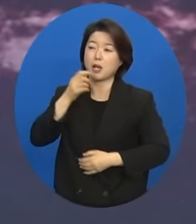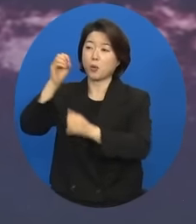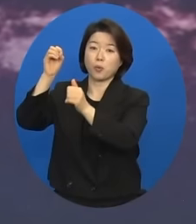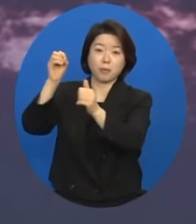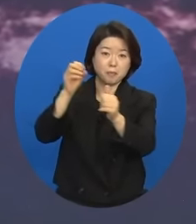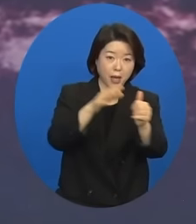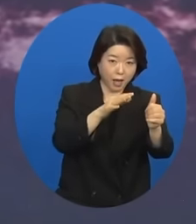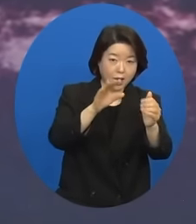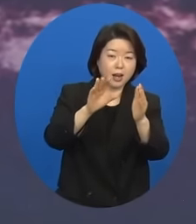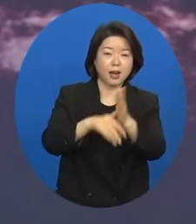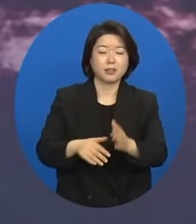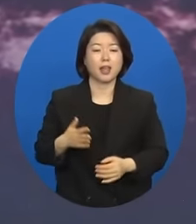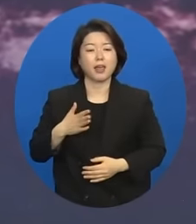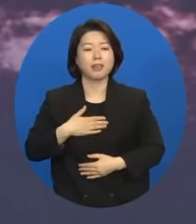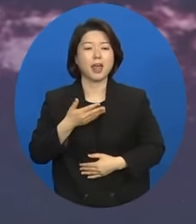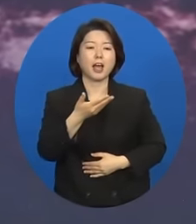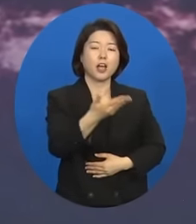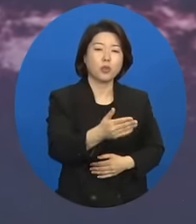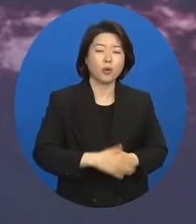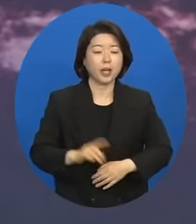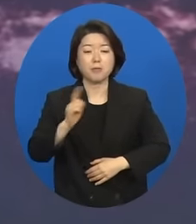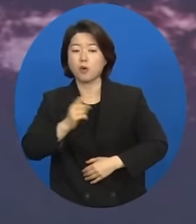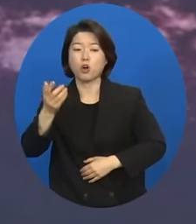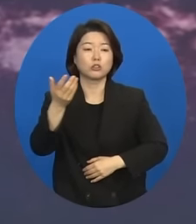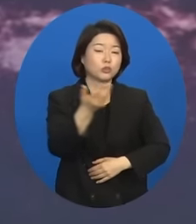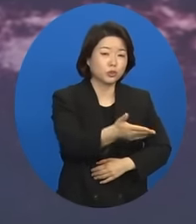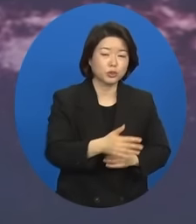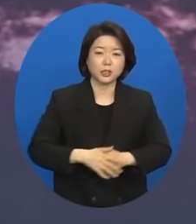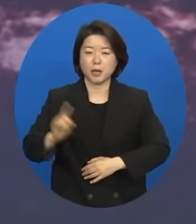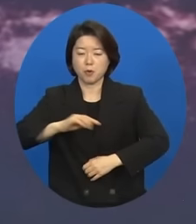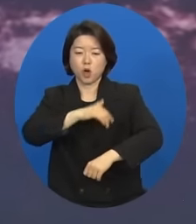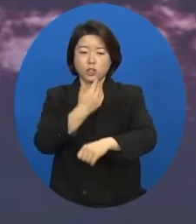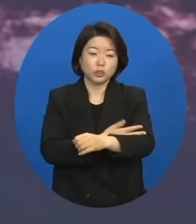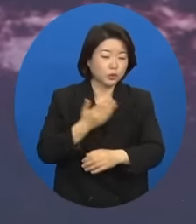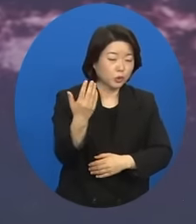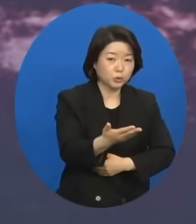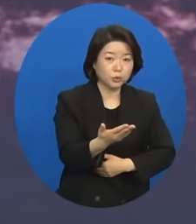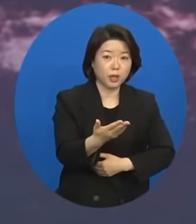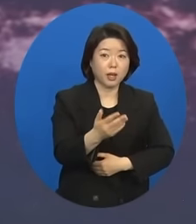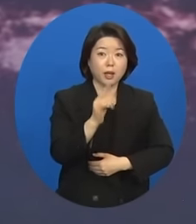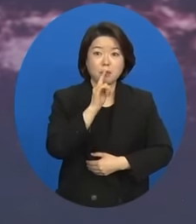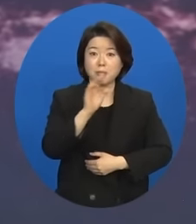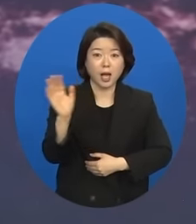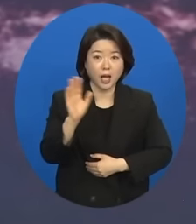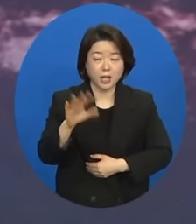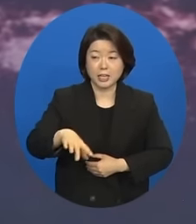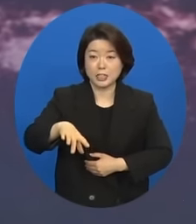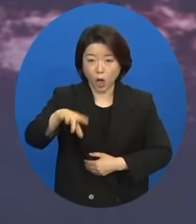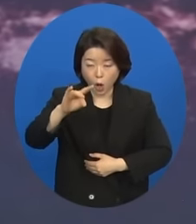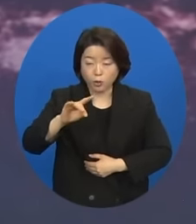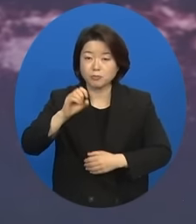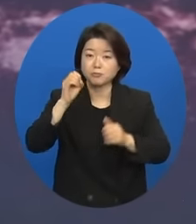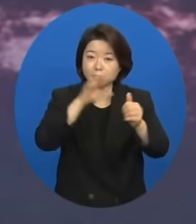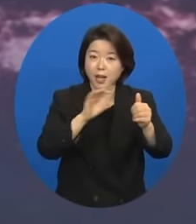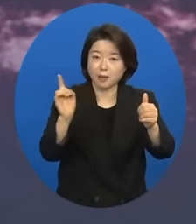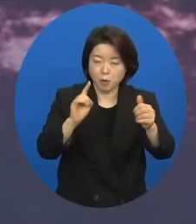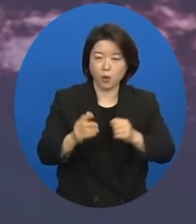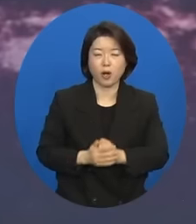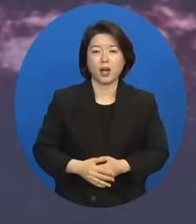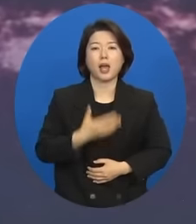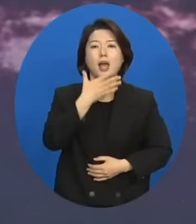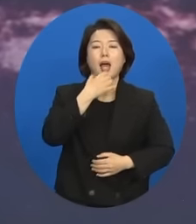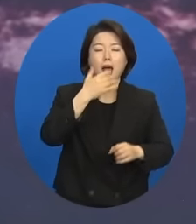때에 내가 너에게 뭘 줄게 무슨 능력 줄게 이런 걸 말하지 않고 처음에 말한 것이 뭐냐면